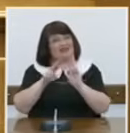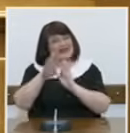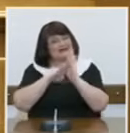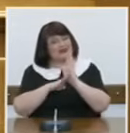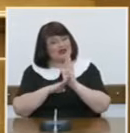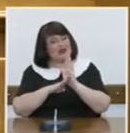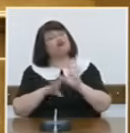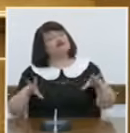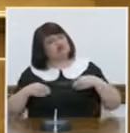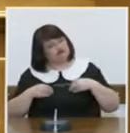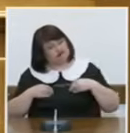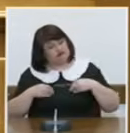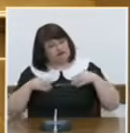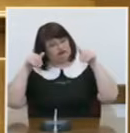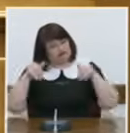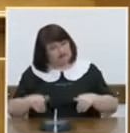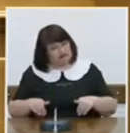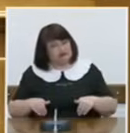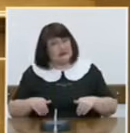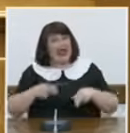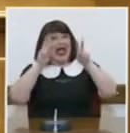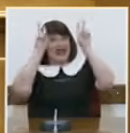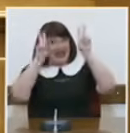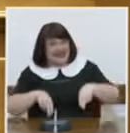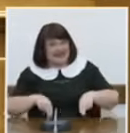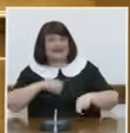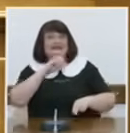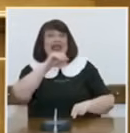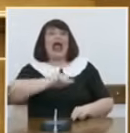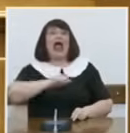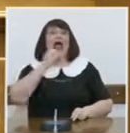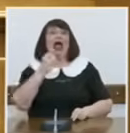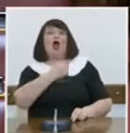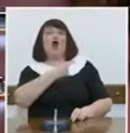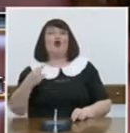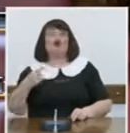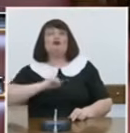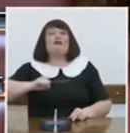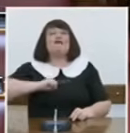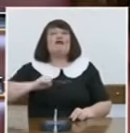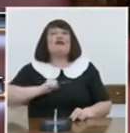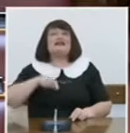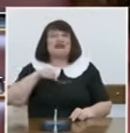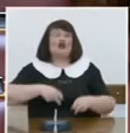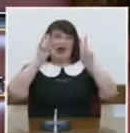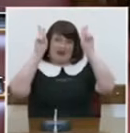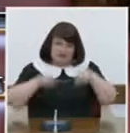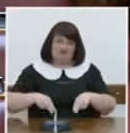δίκαιο. Ανακηρύξτε την ΑΟΣ τώρα, μην είστε φοβικοί. Κάντε τη τώρα επιτέλους.